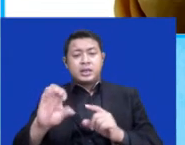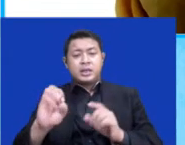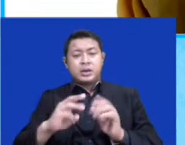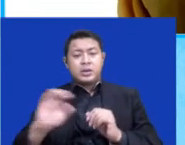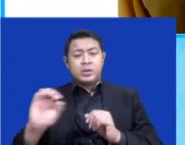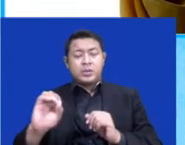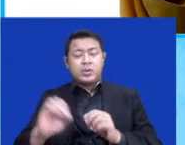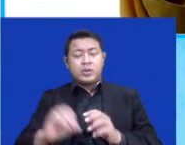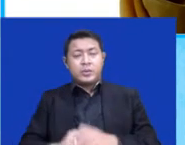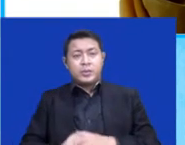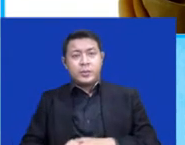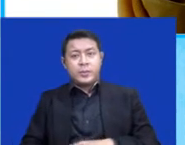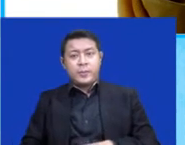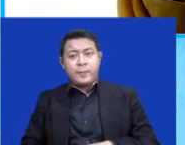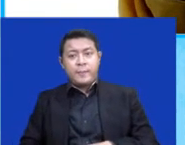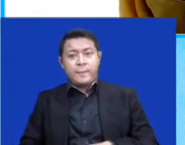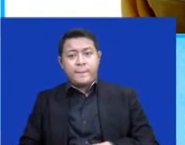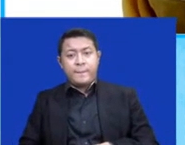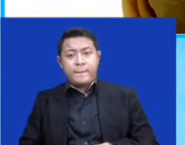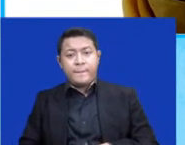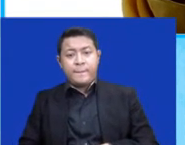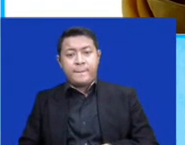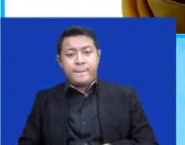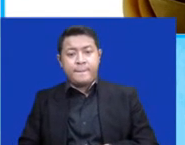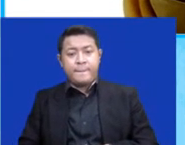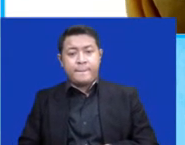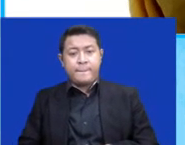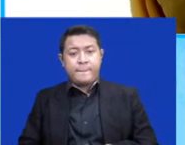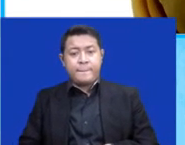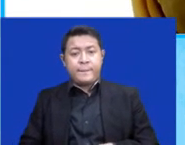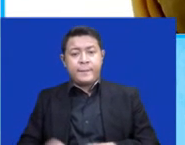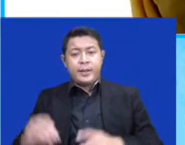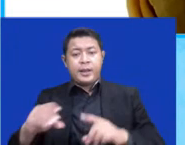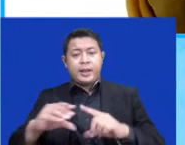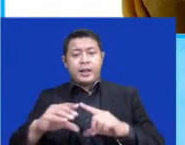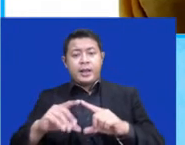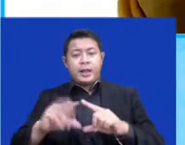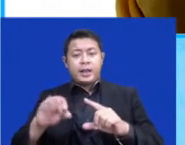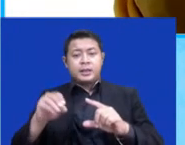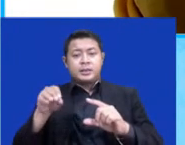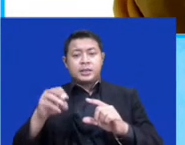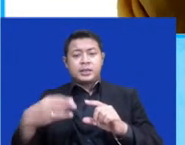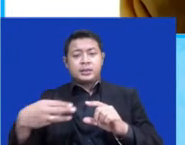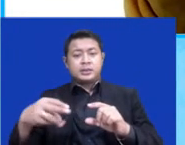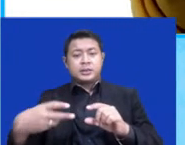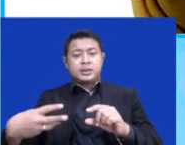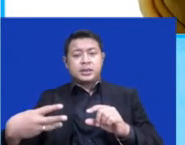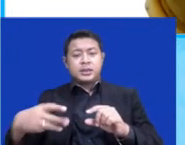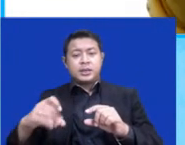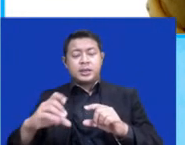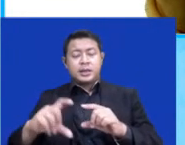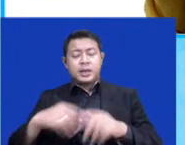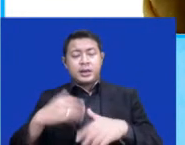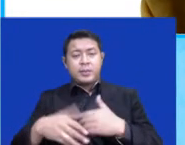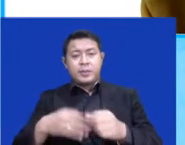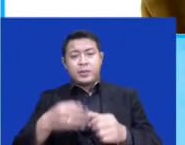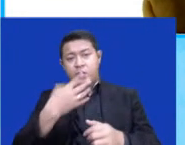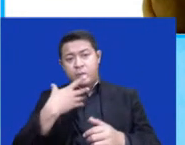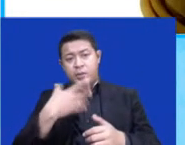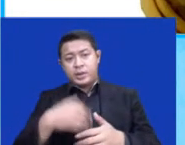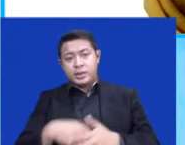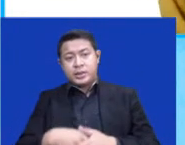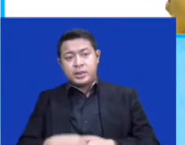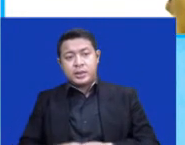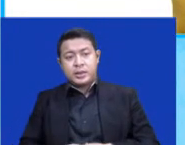juga memproduksi obat diabetes ya, karena kan AstraZeneca ini kan pabrik farmasi, tetapi kan tentu kita ingin mencegah daripada mengobati ya Bu Hera